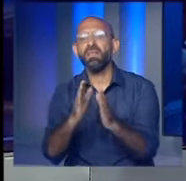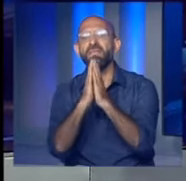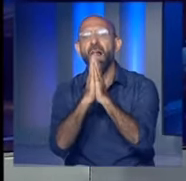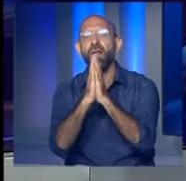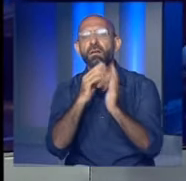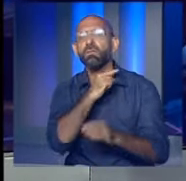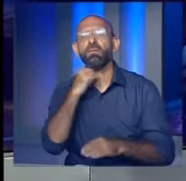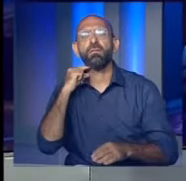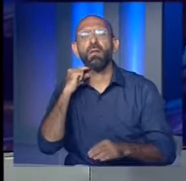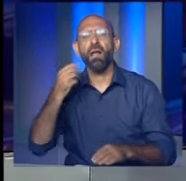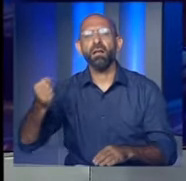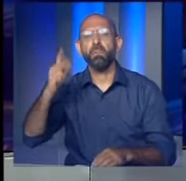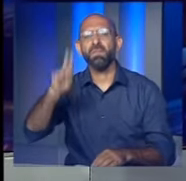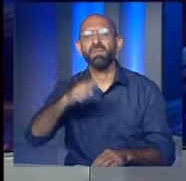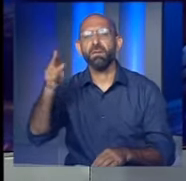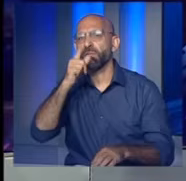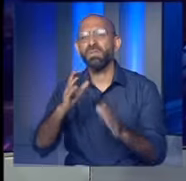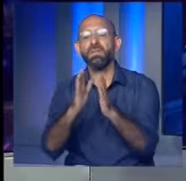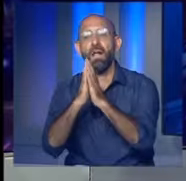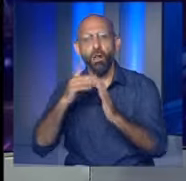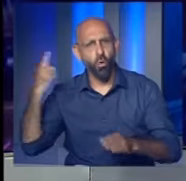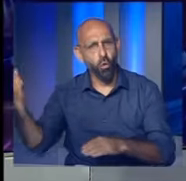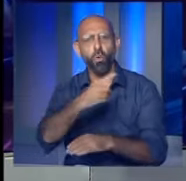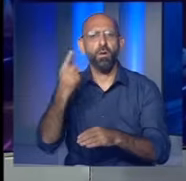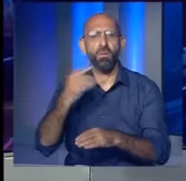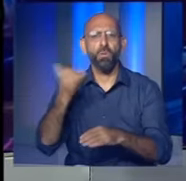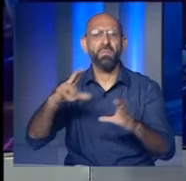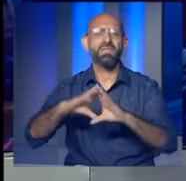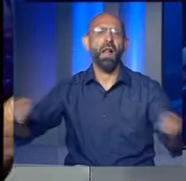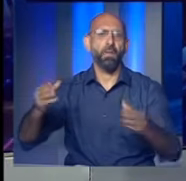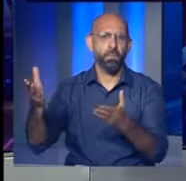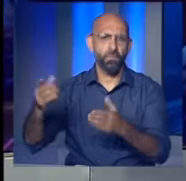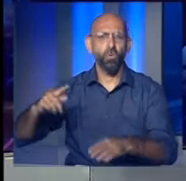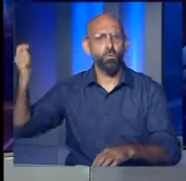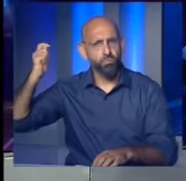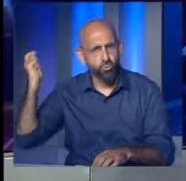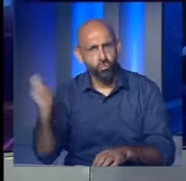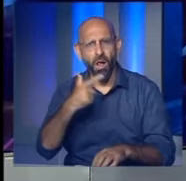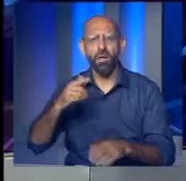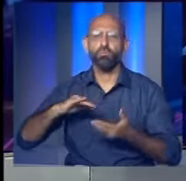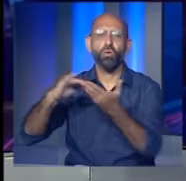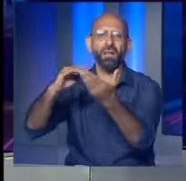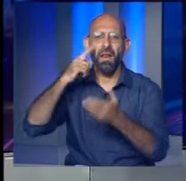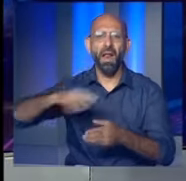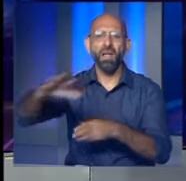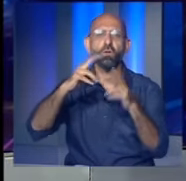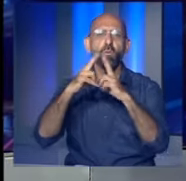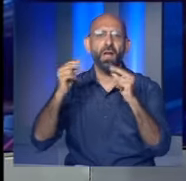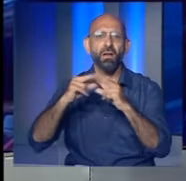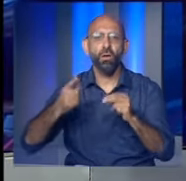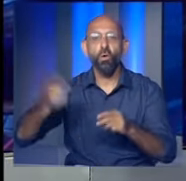اجل ايقاف الحرب في غزه وجنوب لبنان الراعي نتمنى لو ان المتعاطين بالشان السياسي يسارعون